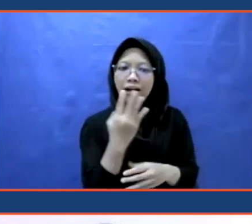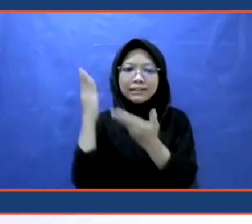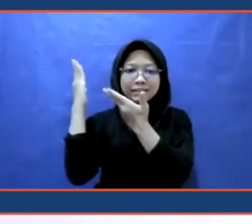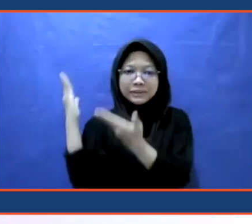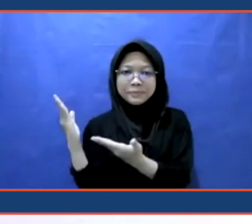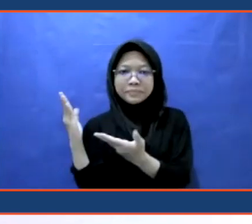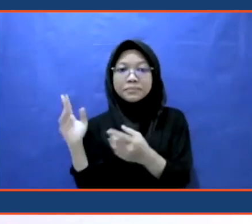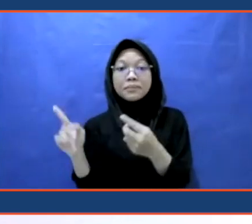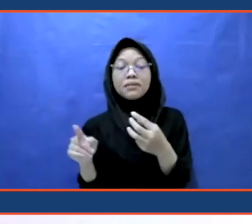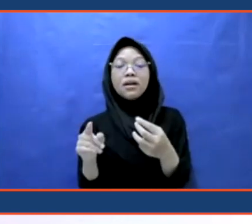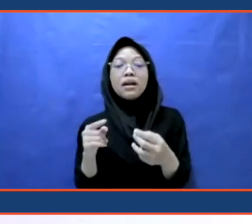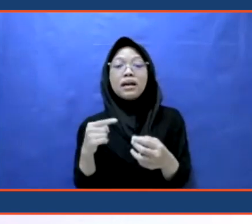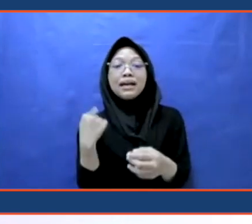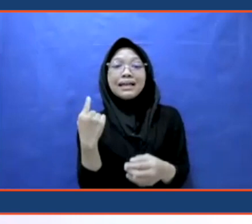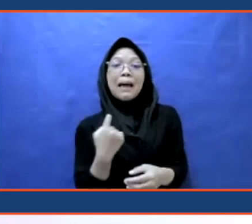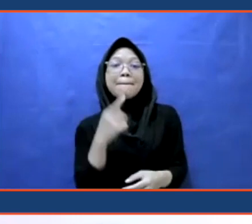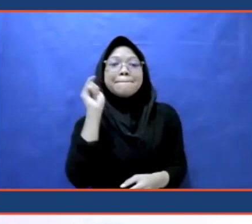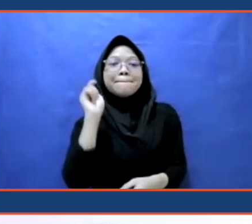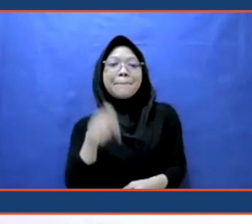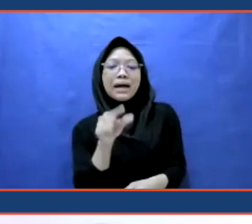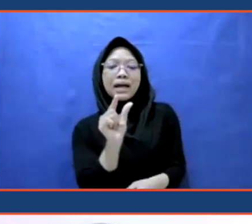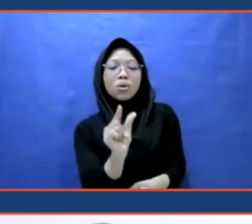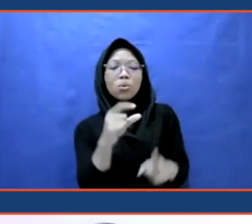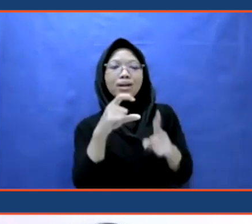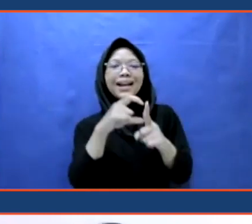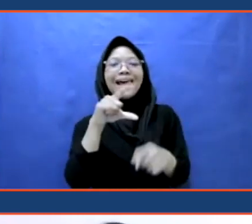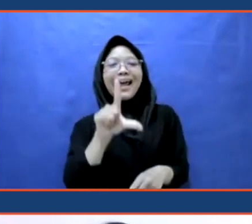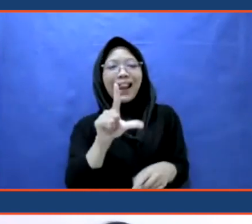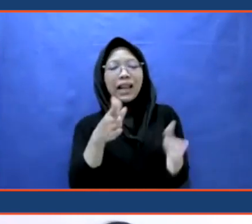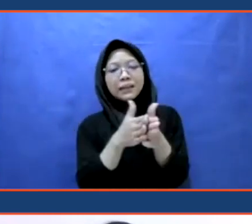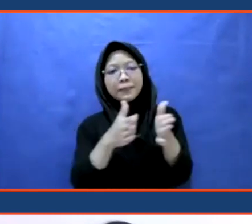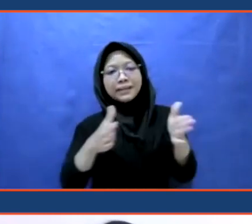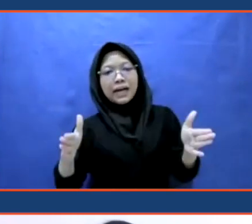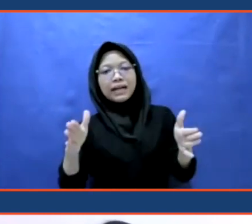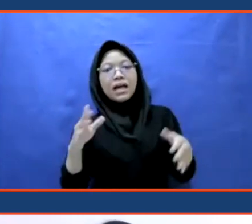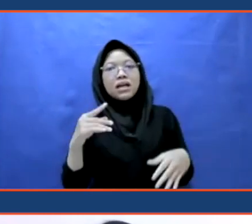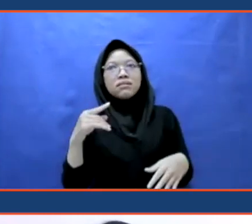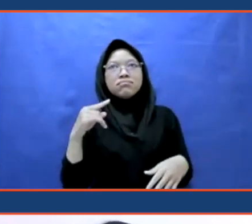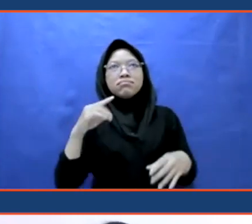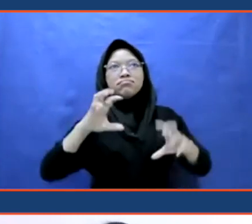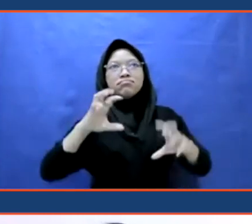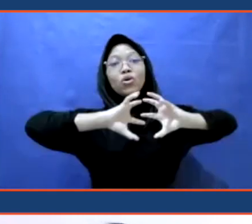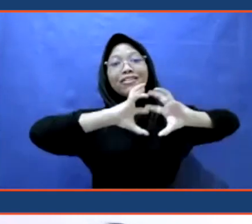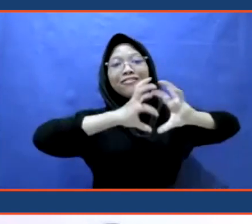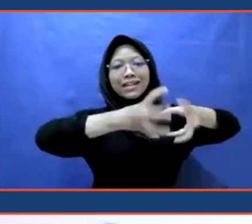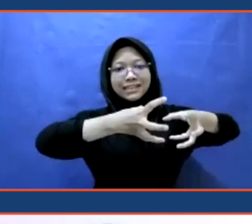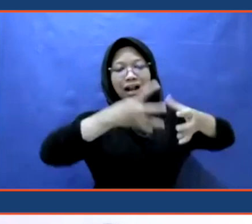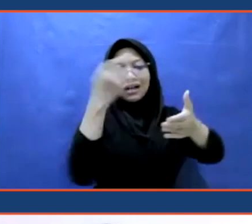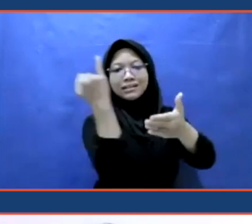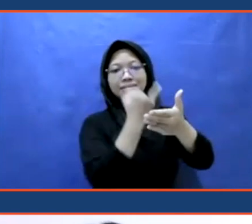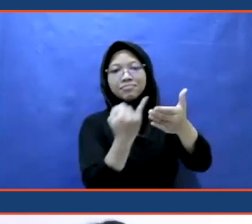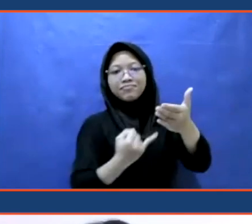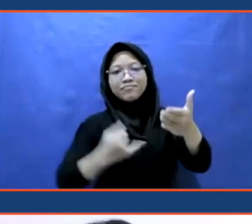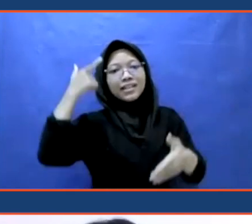this learning yang memberikan Om kesempatan yang Iko yang sama untuk setiap pembelajaran di